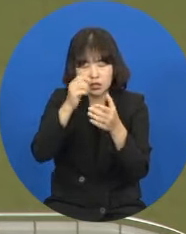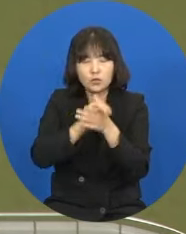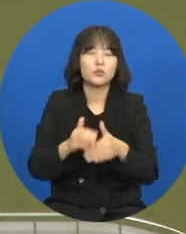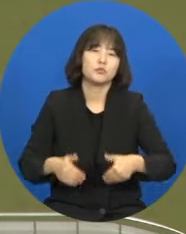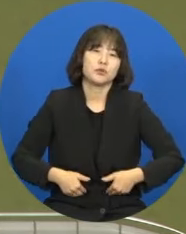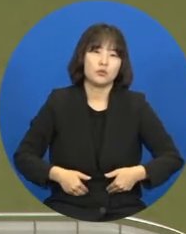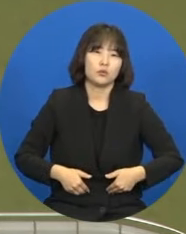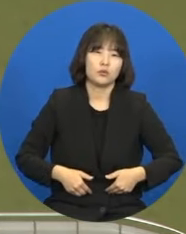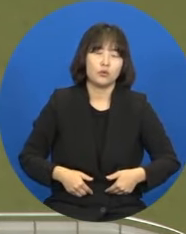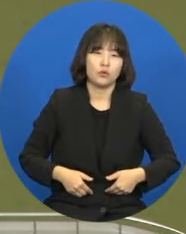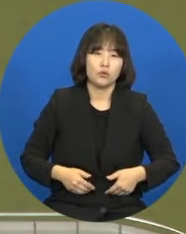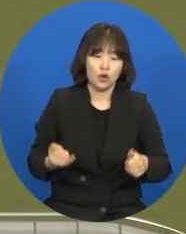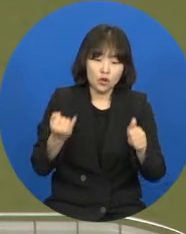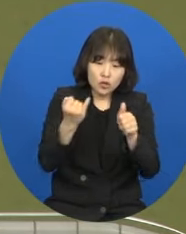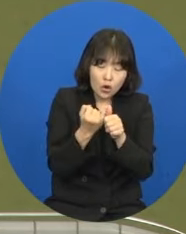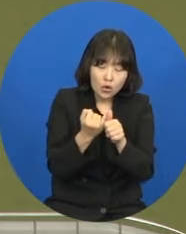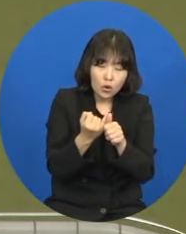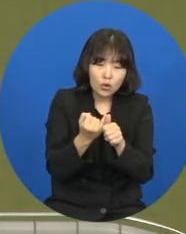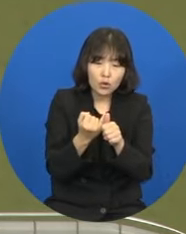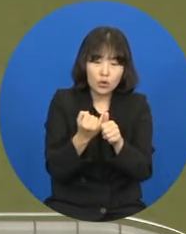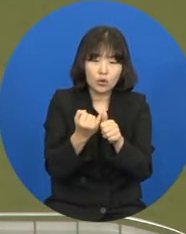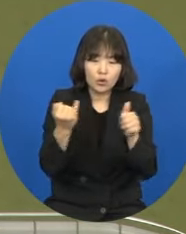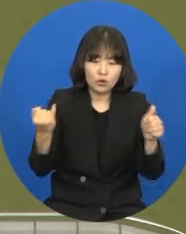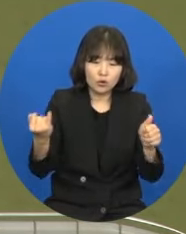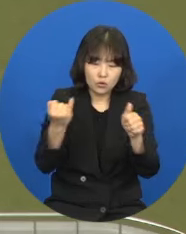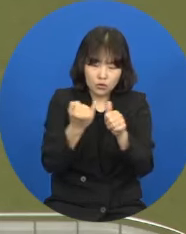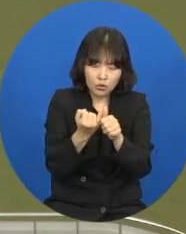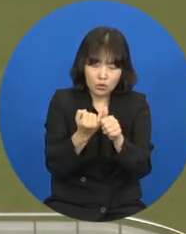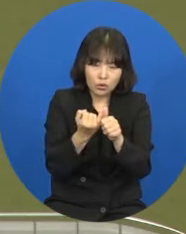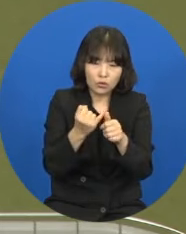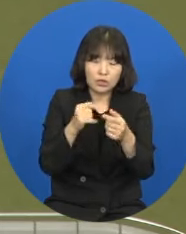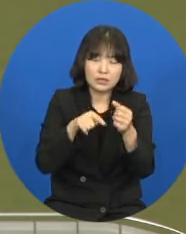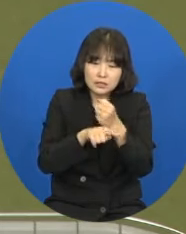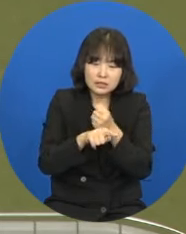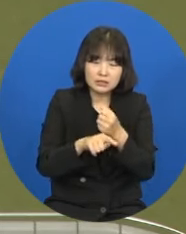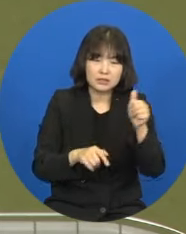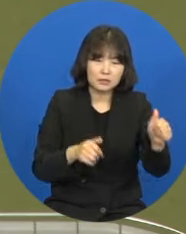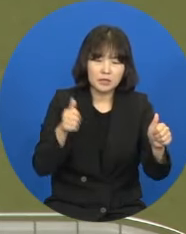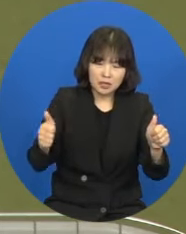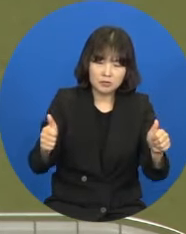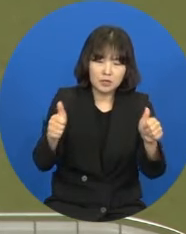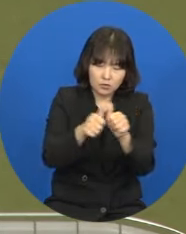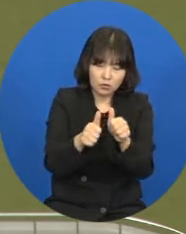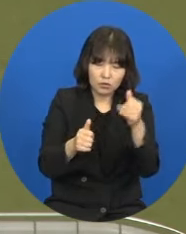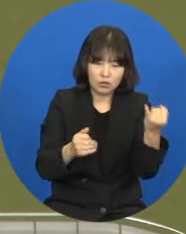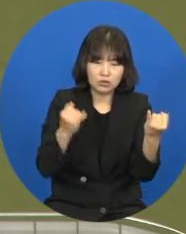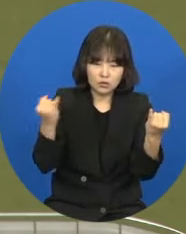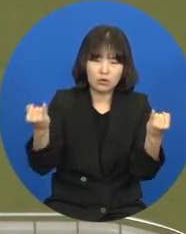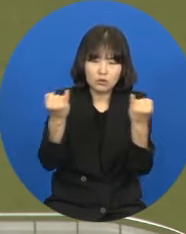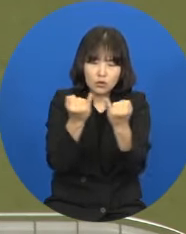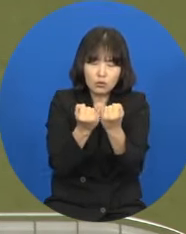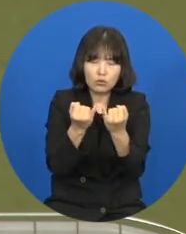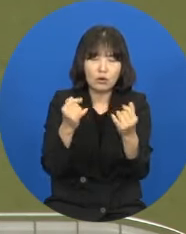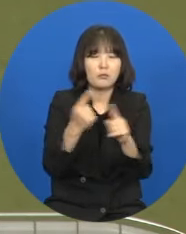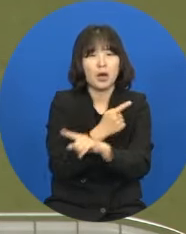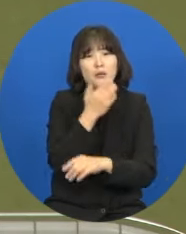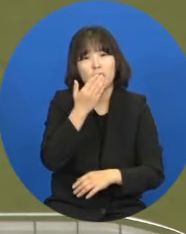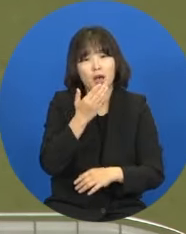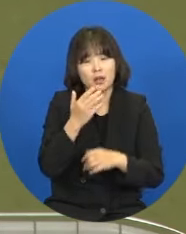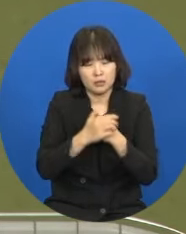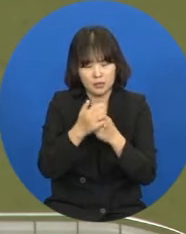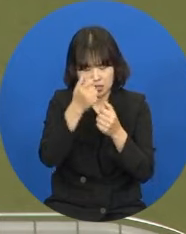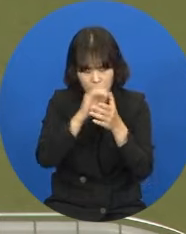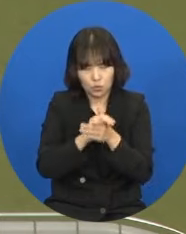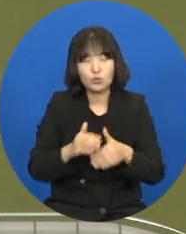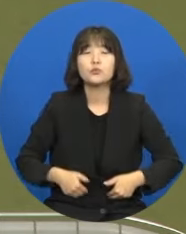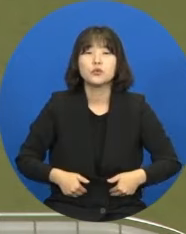결혼의 정의를 남자와 여자가 아니라 두 성인의 결합으로 바꿀 수 있는 그 위기 있잖아요 그래서 우리가 기도하자는 거 아닙니까